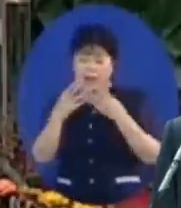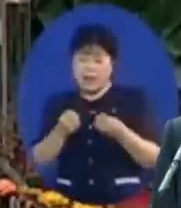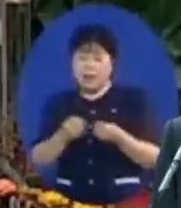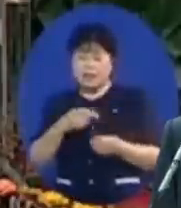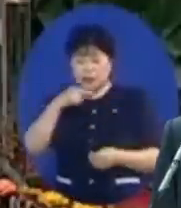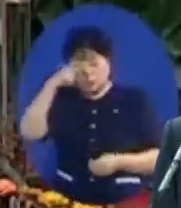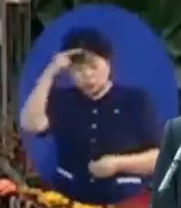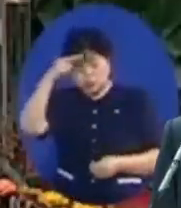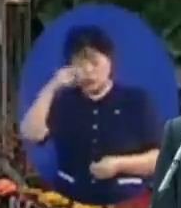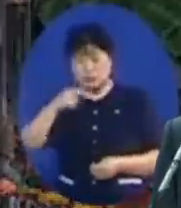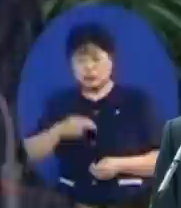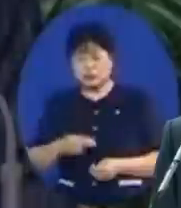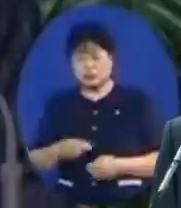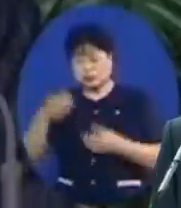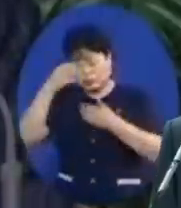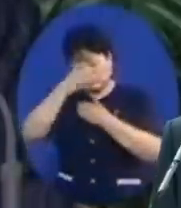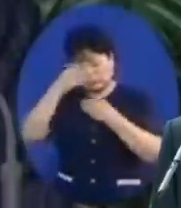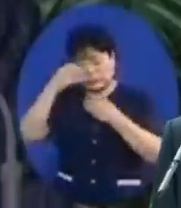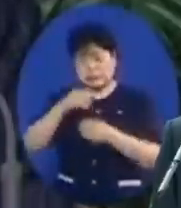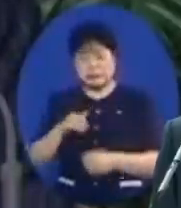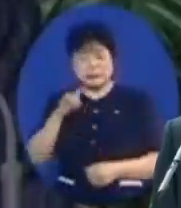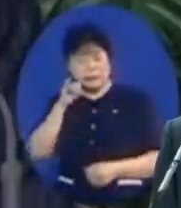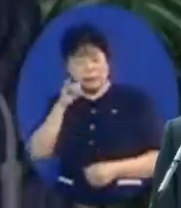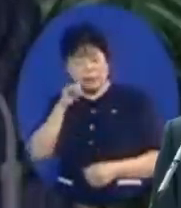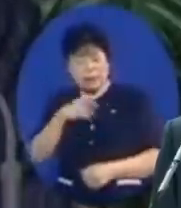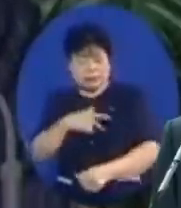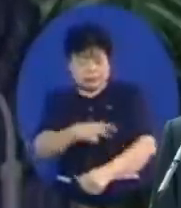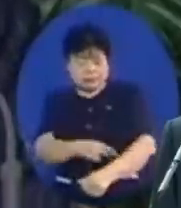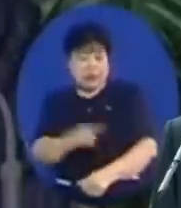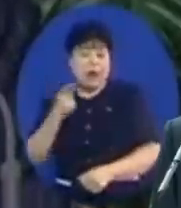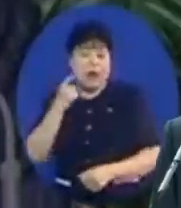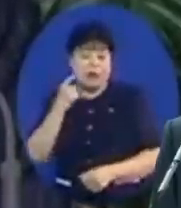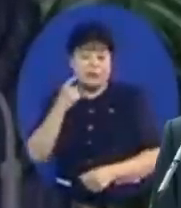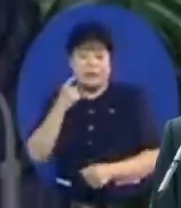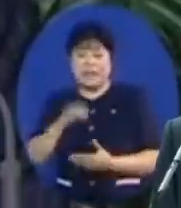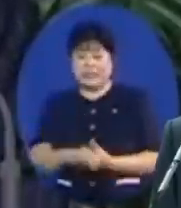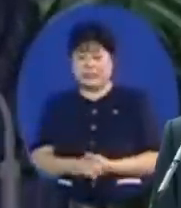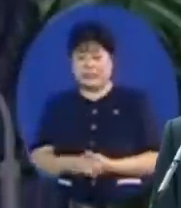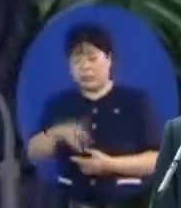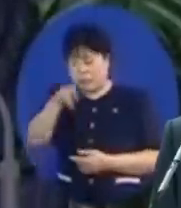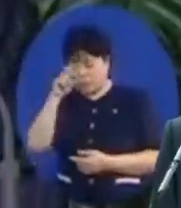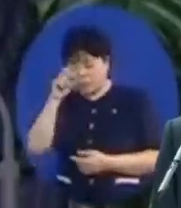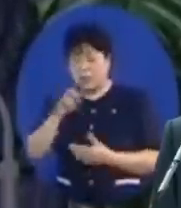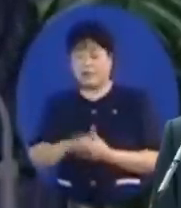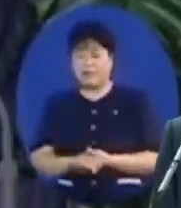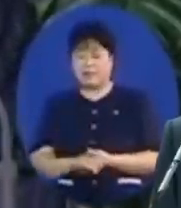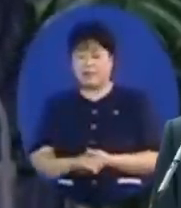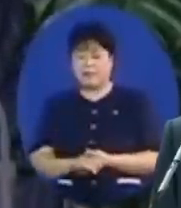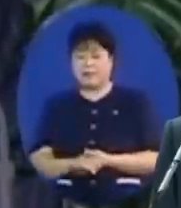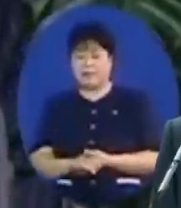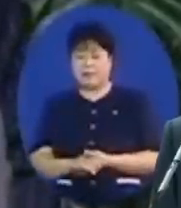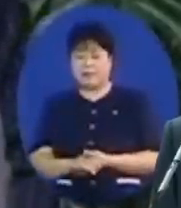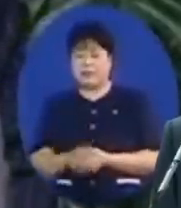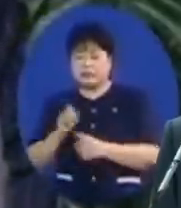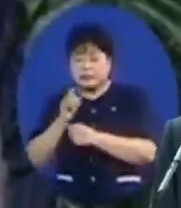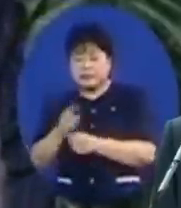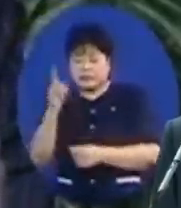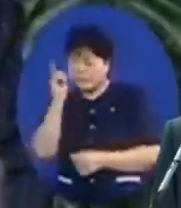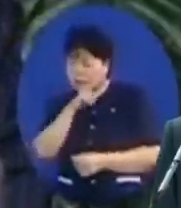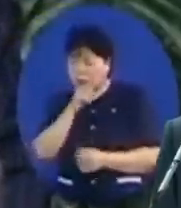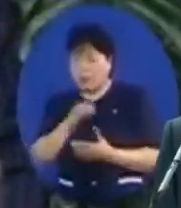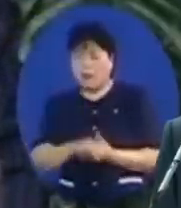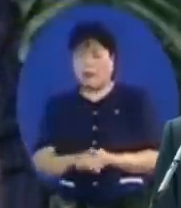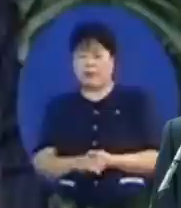술, 알코올 중독, 아편 중독, 거짓말쟁이, 미워하는 사람, 성격이 고약한